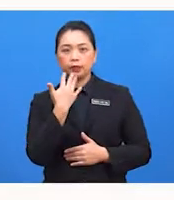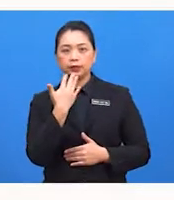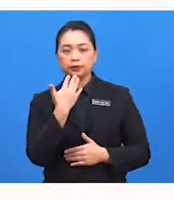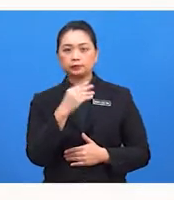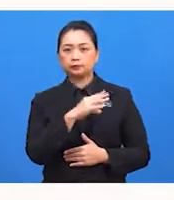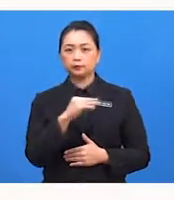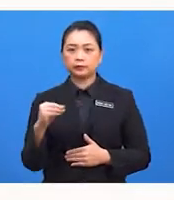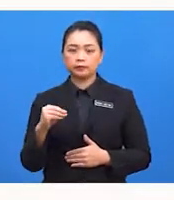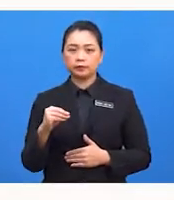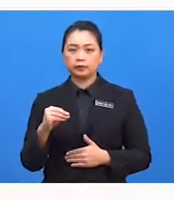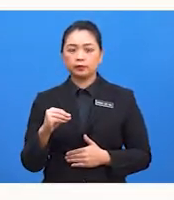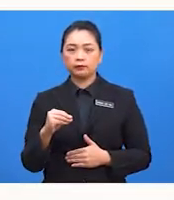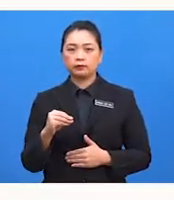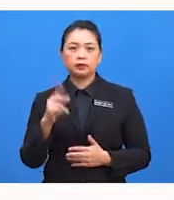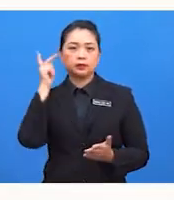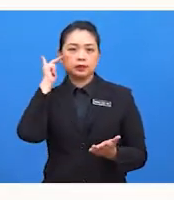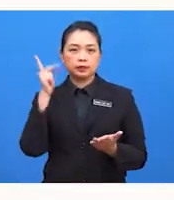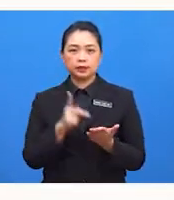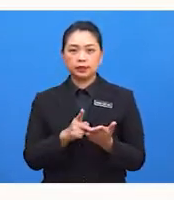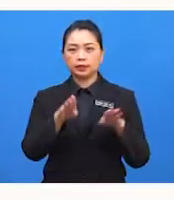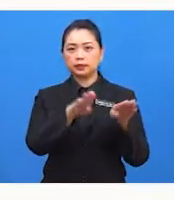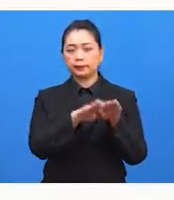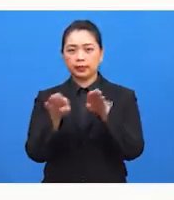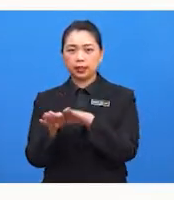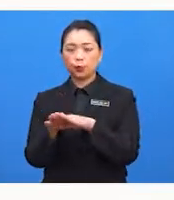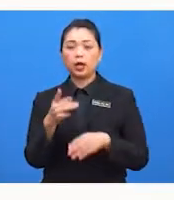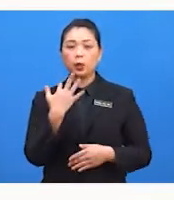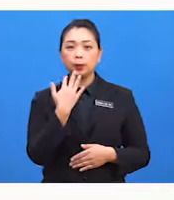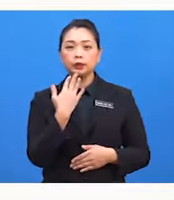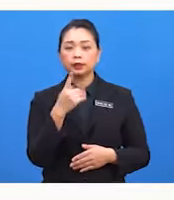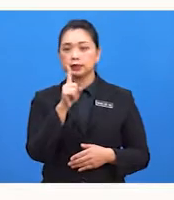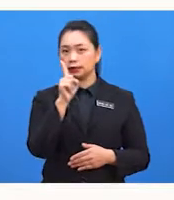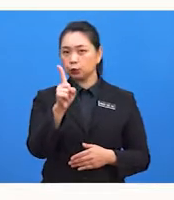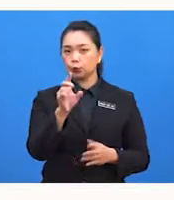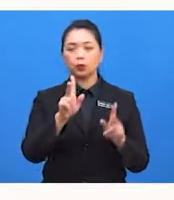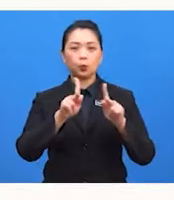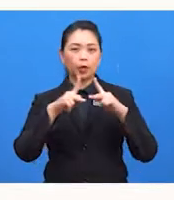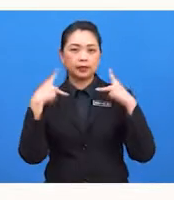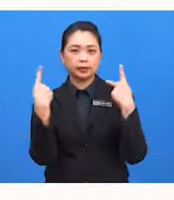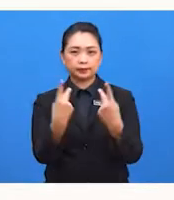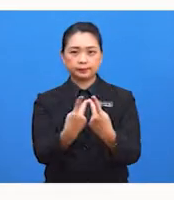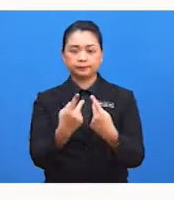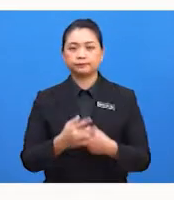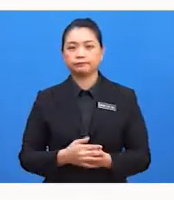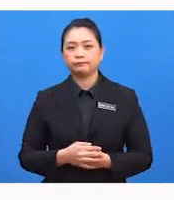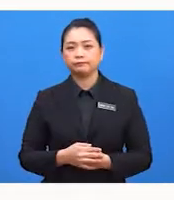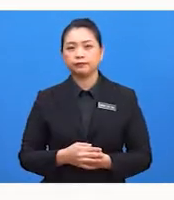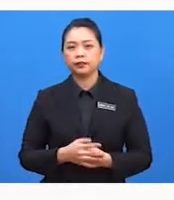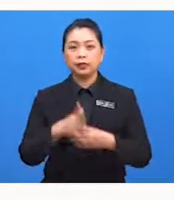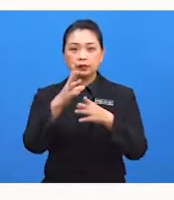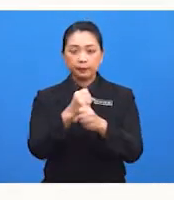juga dikenali sebagai warna sekeluarga. Ia juga dapat menimbulkan suasana yang